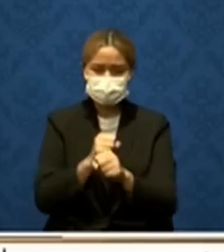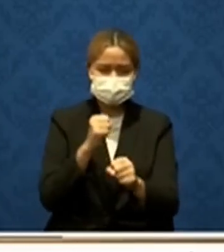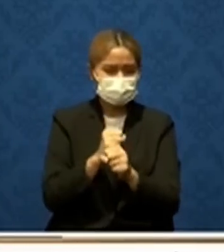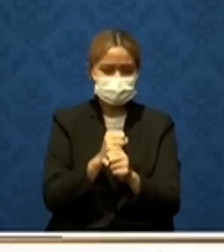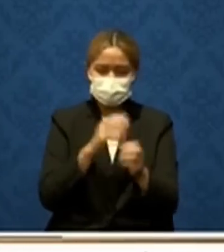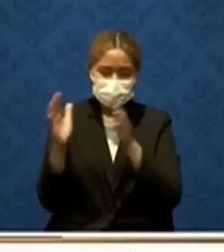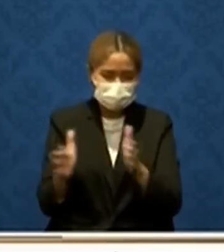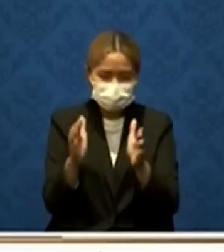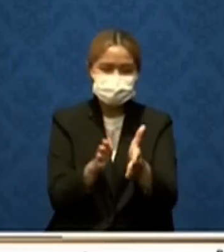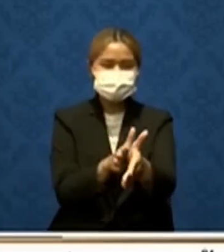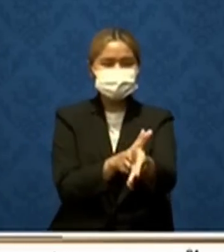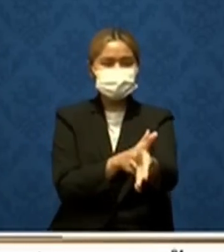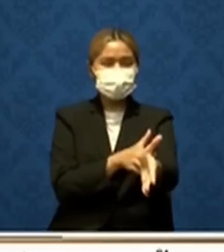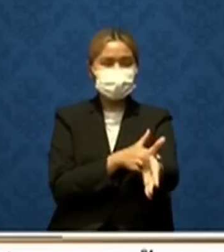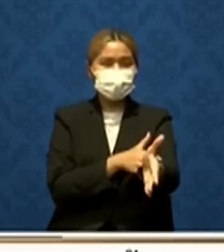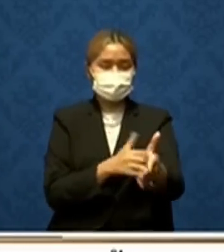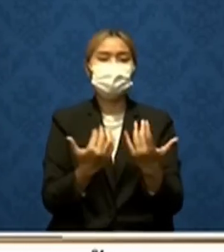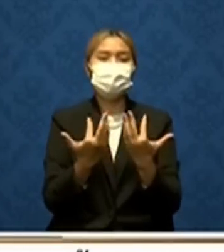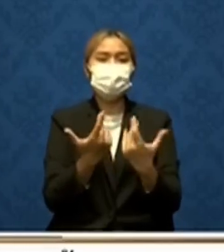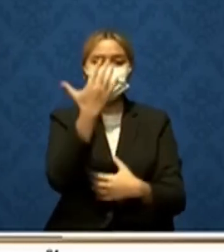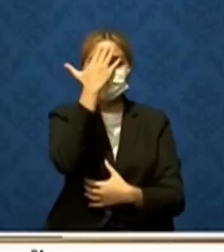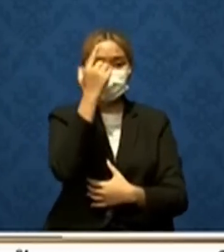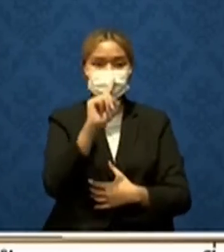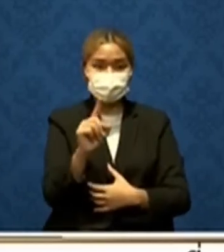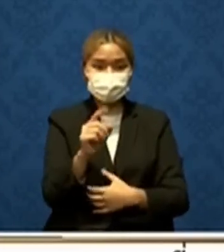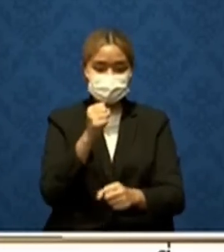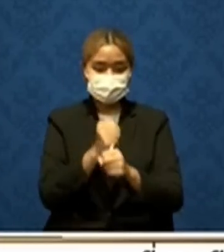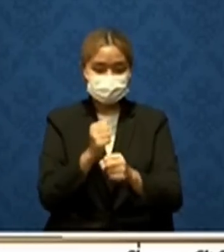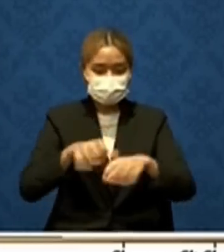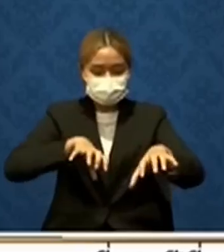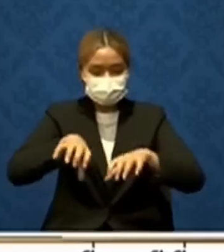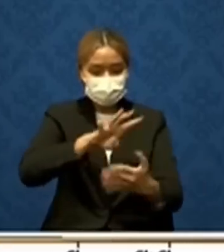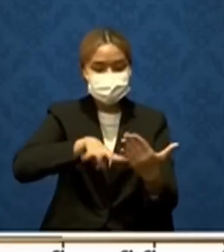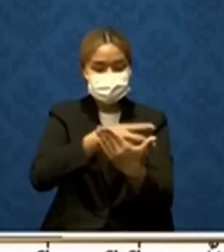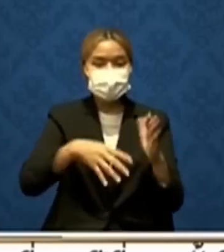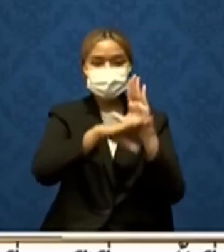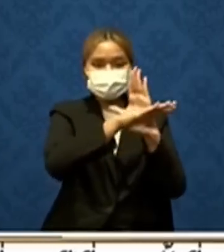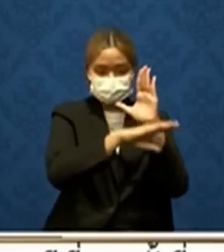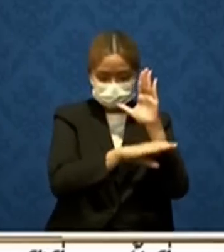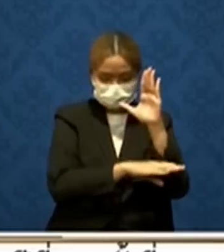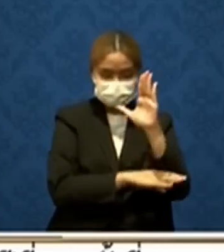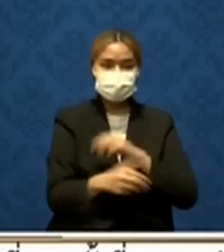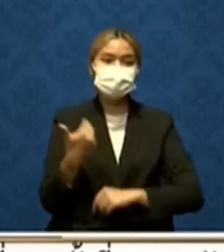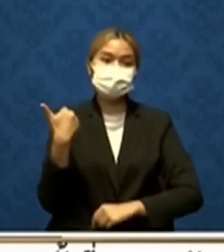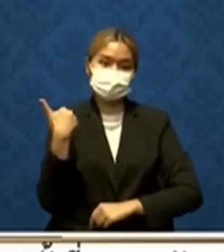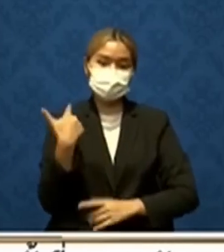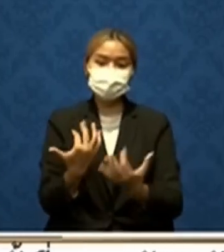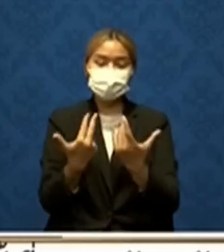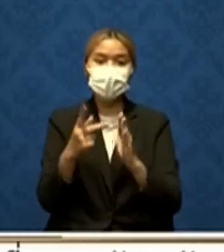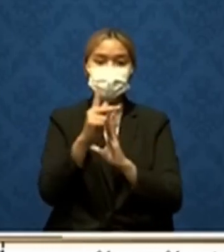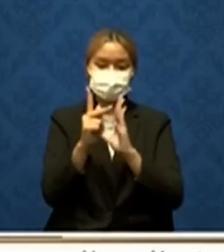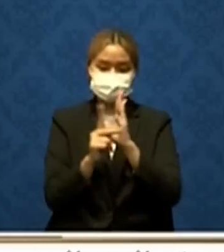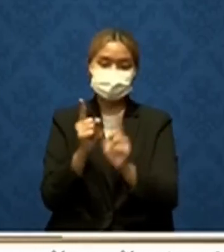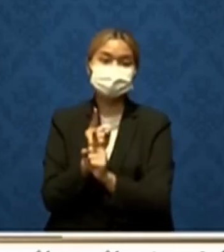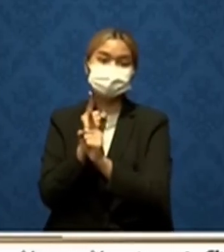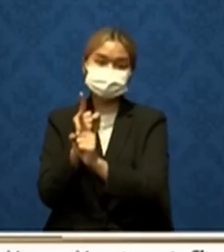เพราะทุกอย่างมีขั้นตอนกระบวนการถ้าใครก็ตามไปทำอะไรนอกกฎหมายก็จะกลายเป็นบ้านกระบวนการลง